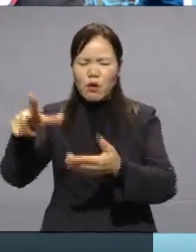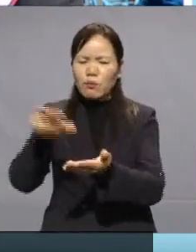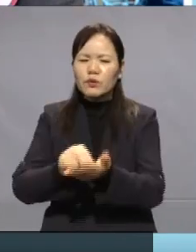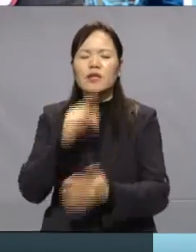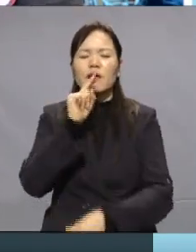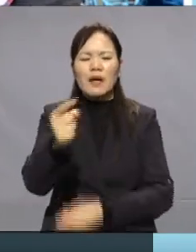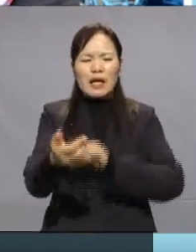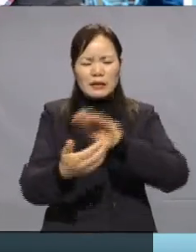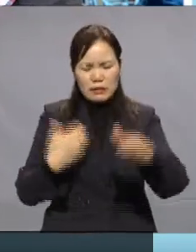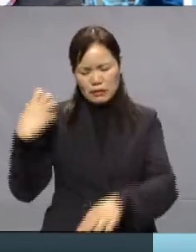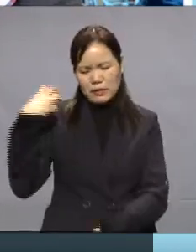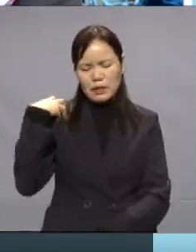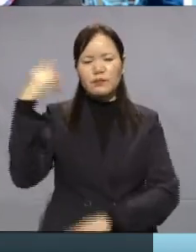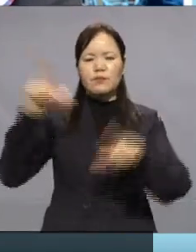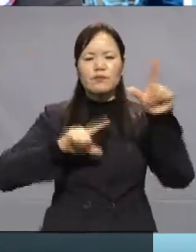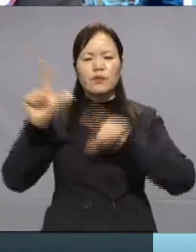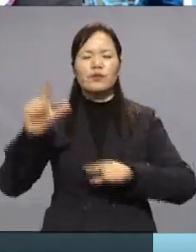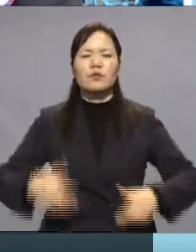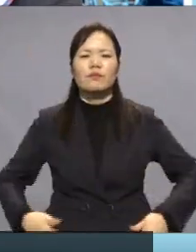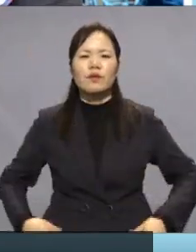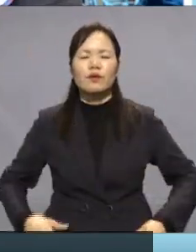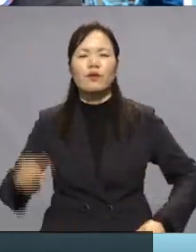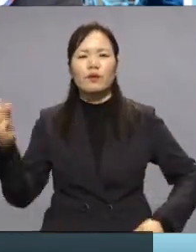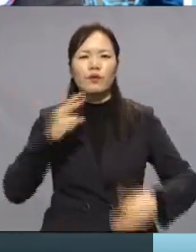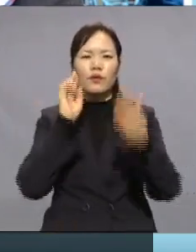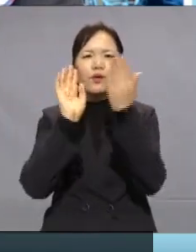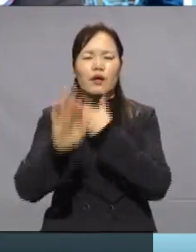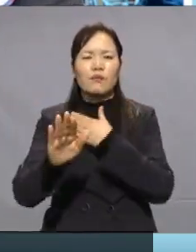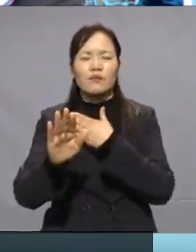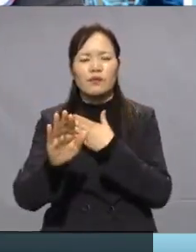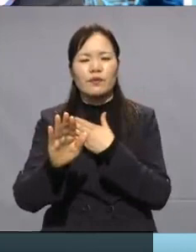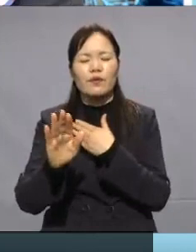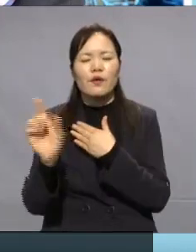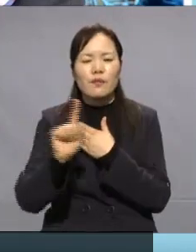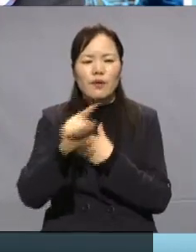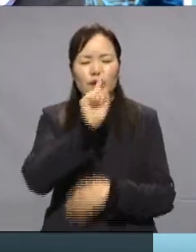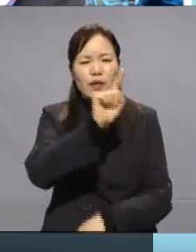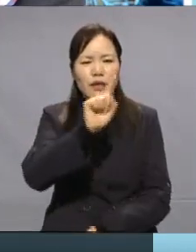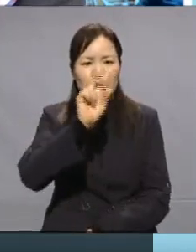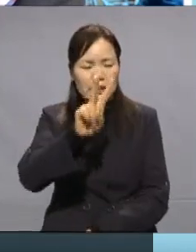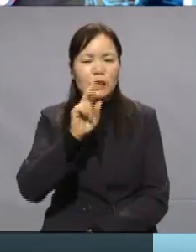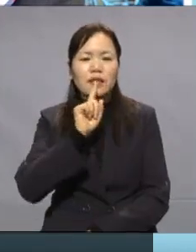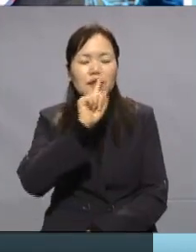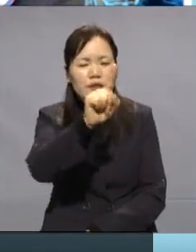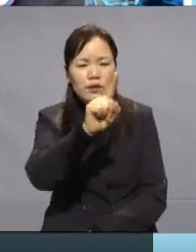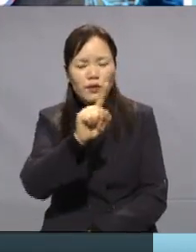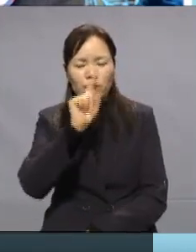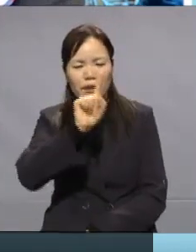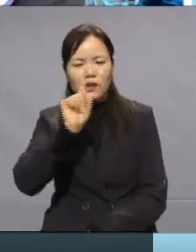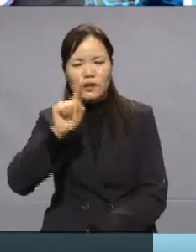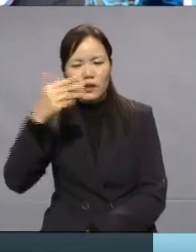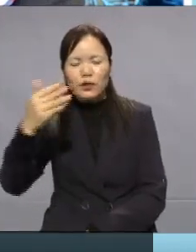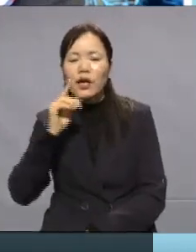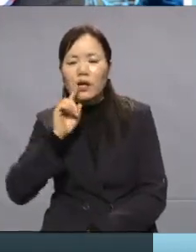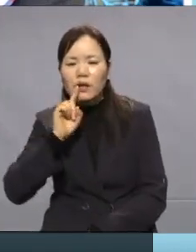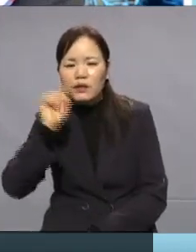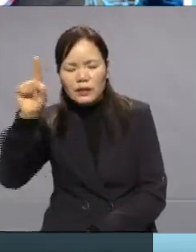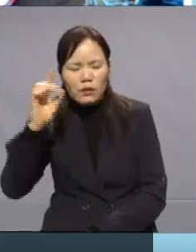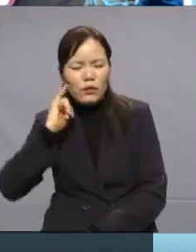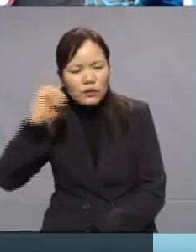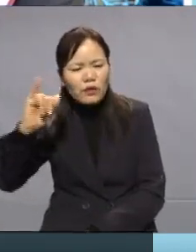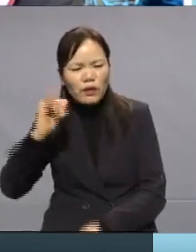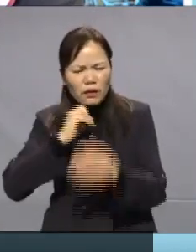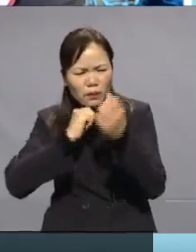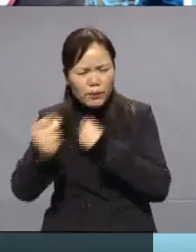책임지는 자세가 필요하고 그리고 앞으로 여전히 왜 112에 신고하고 119의 신고했음에도 불구하고 그런 대형